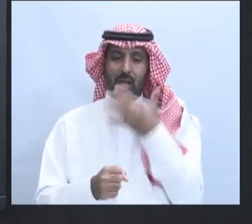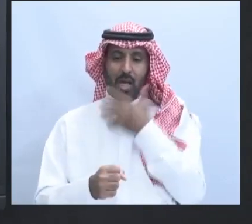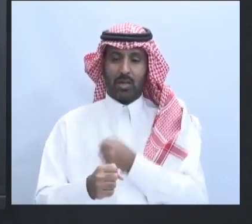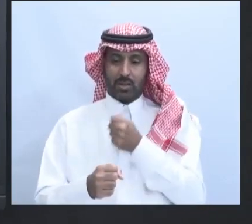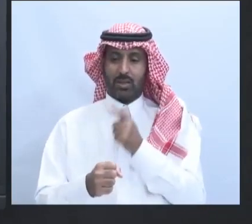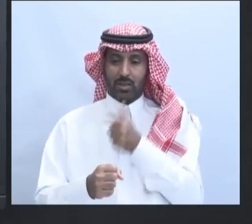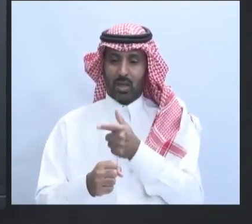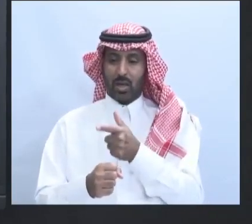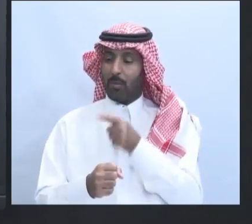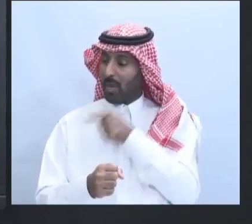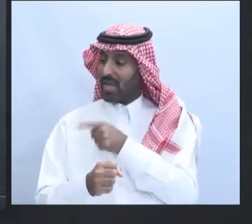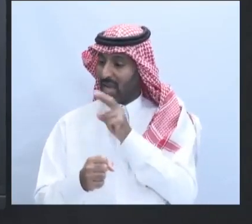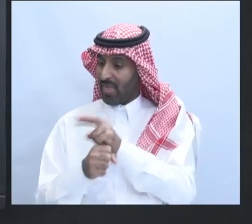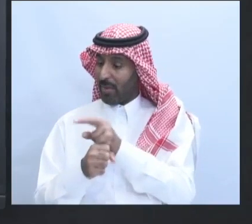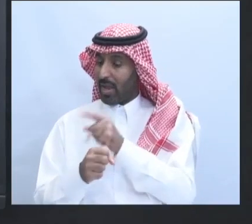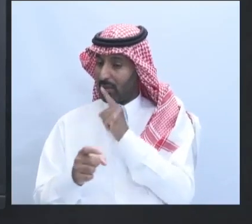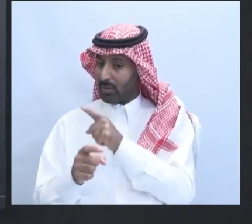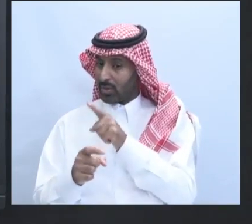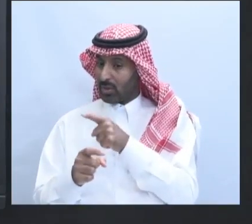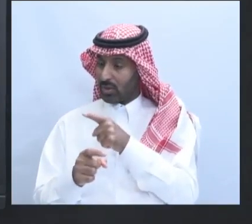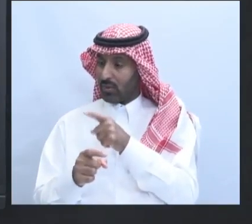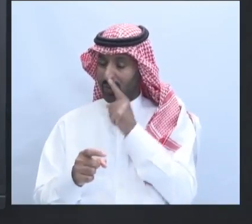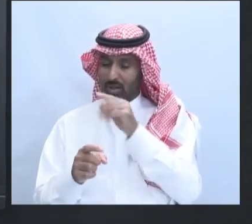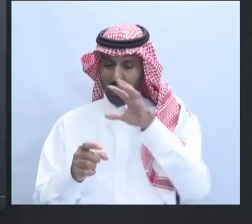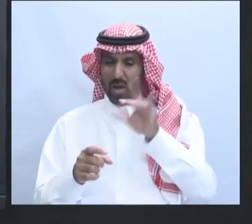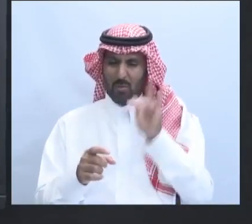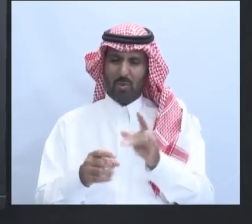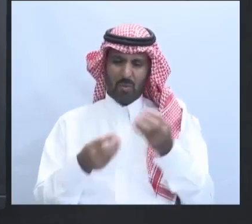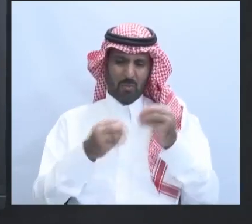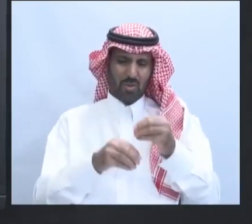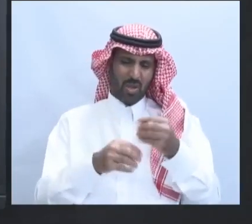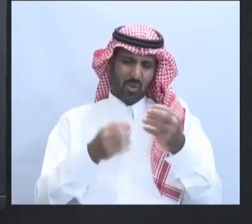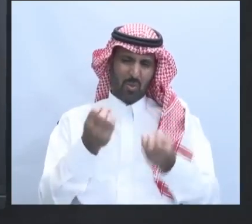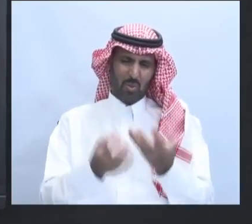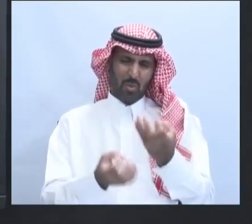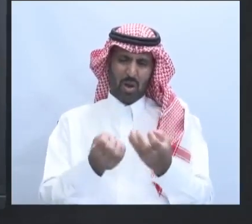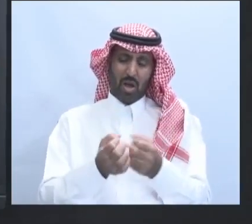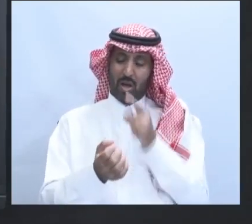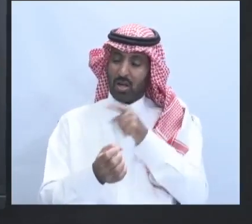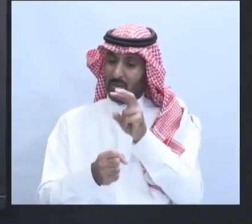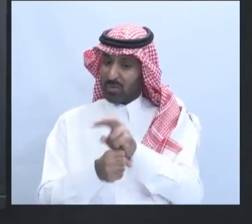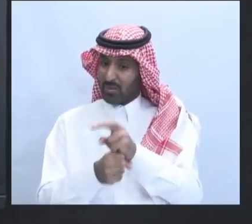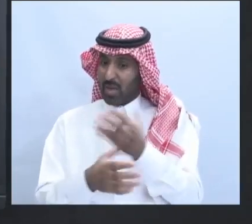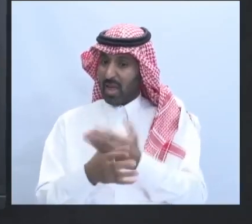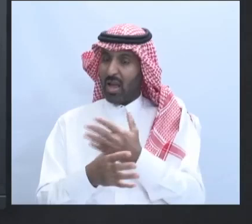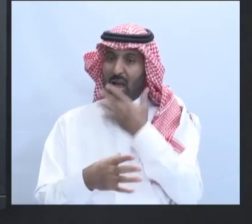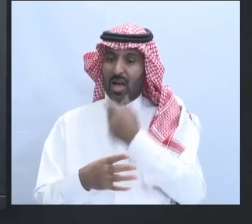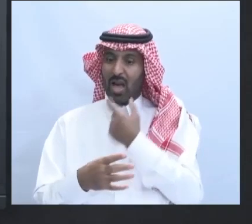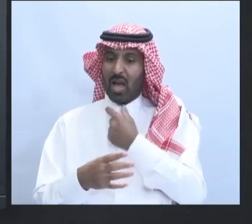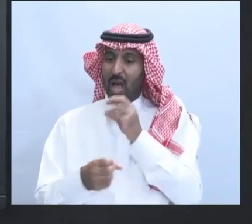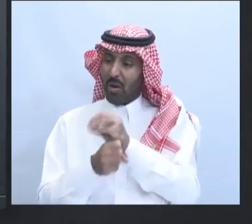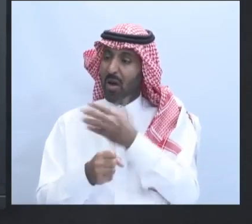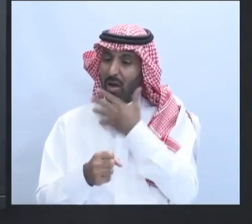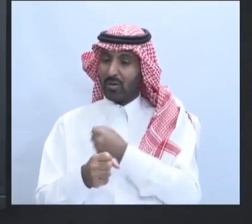من كذب علي متعمدا فليتبوا مقعده من النار فالامر خطير جدا لذلك بعض